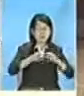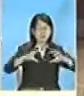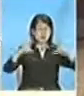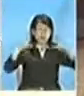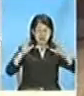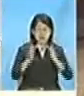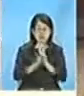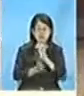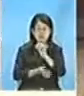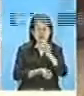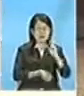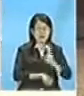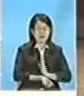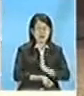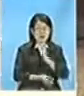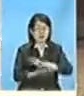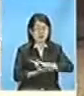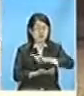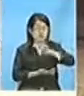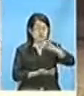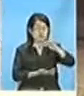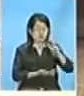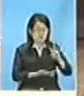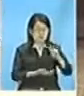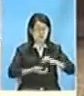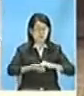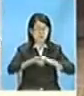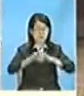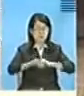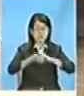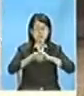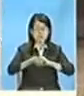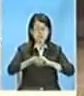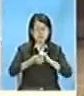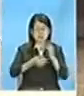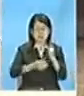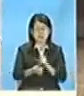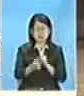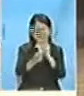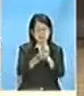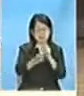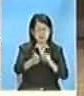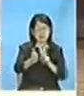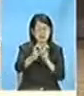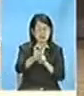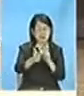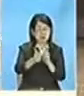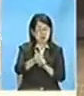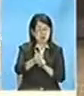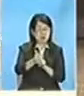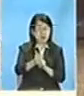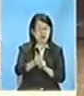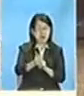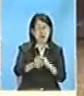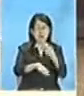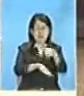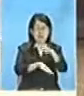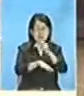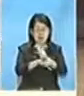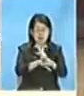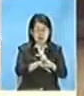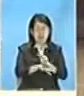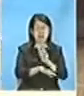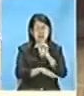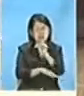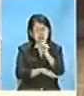าผู้ทรงเกียรติไปกระชับความสัมพันธ์กับรองประธานสหพันธ์สภาผู้แทนหรือสเตทดูม่าและรองประธาน